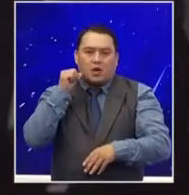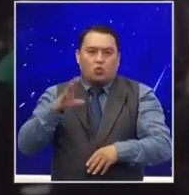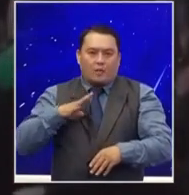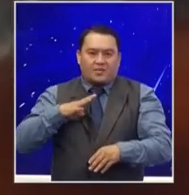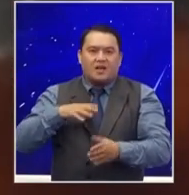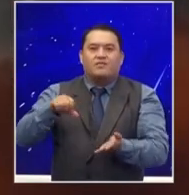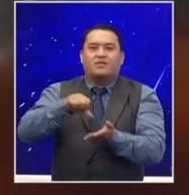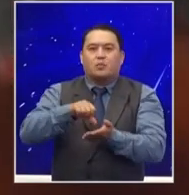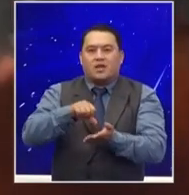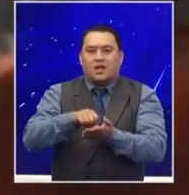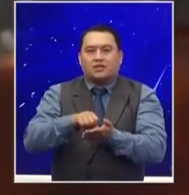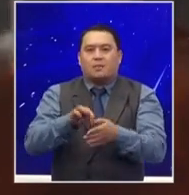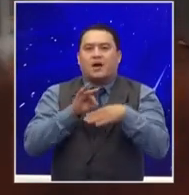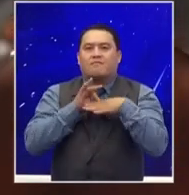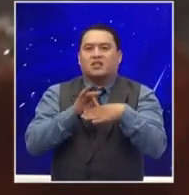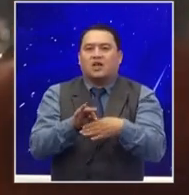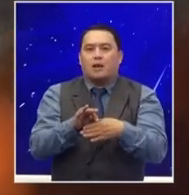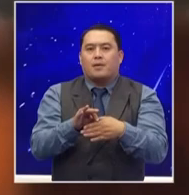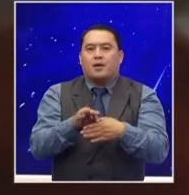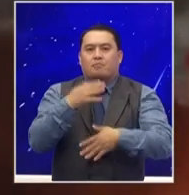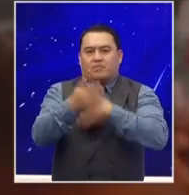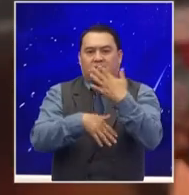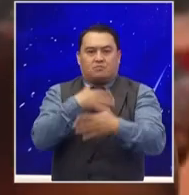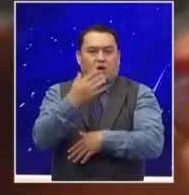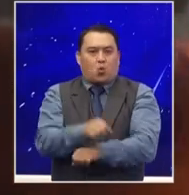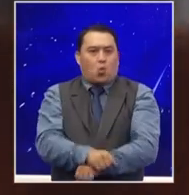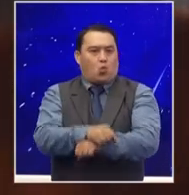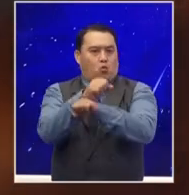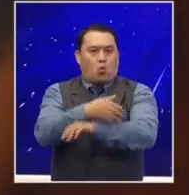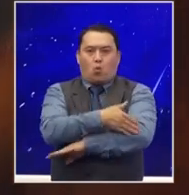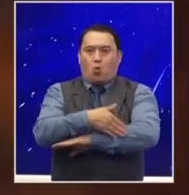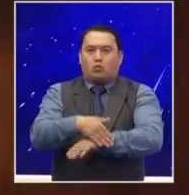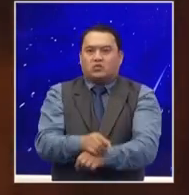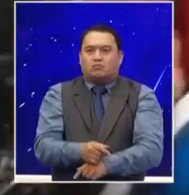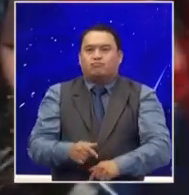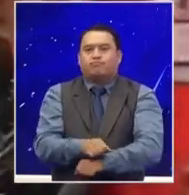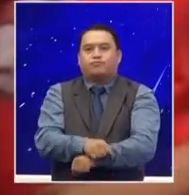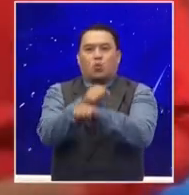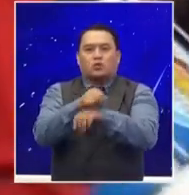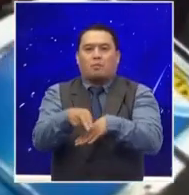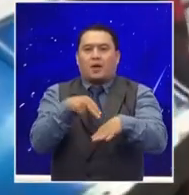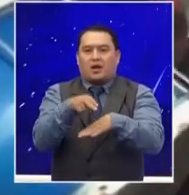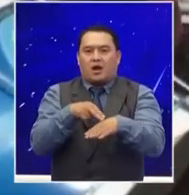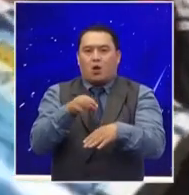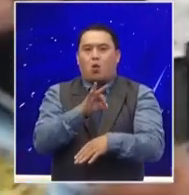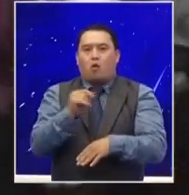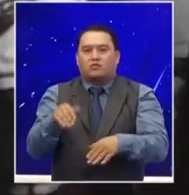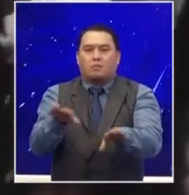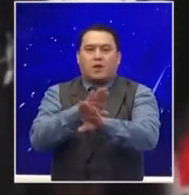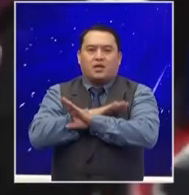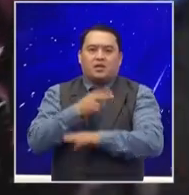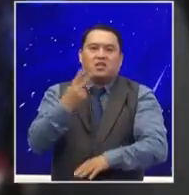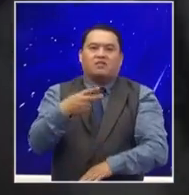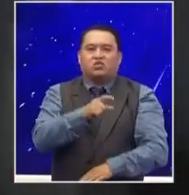прошлом году. Выступления сопровождались беспорядками и уличным противостоянием с полицией. По официальным